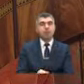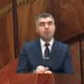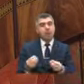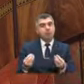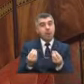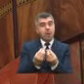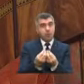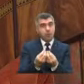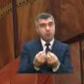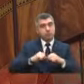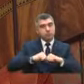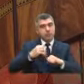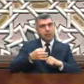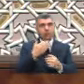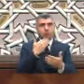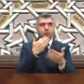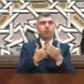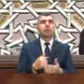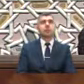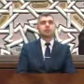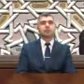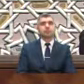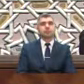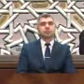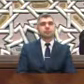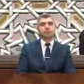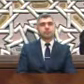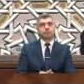الهيئة بالطبع طبيعة الحال. وشكرا. شكرا السيدة الوزيرة.